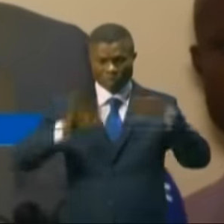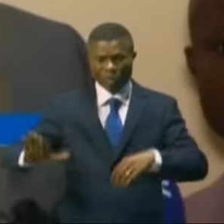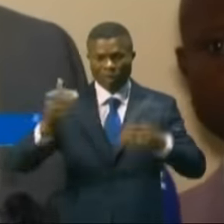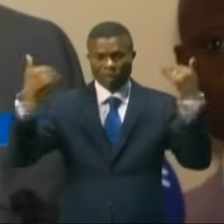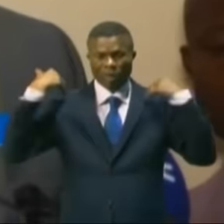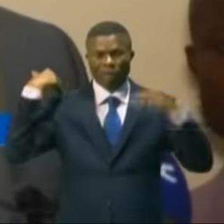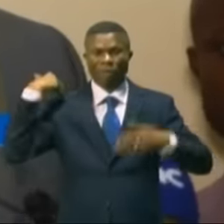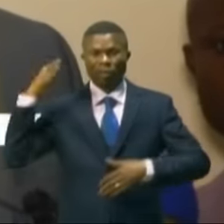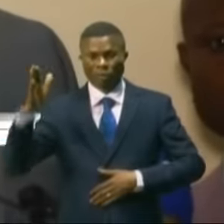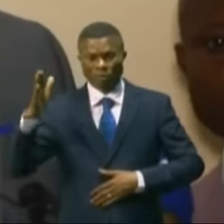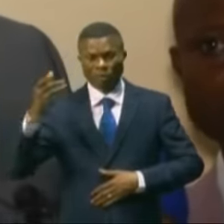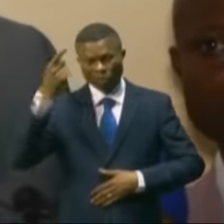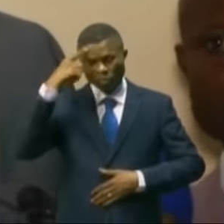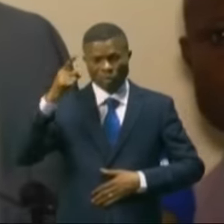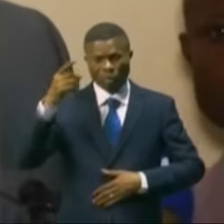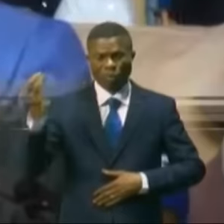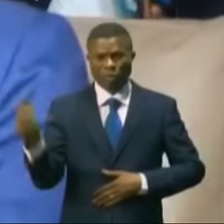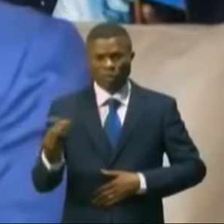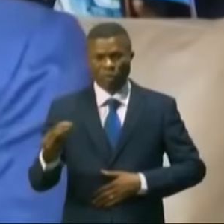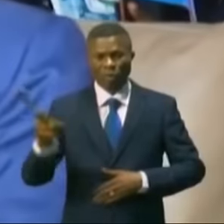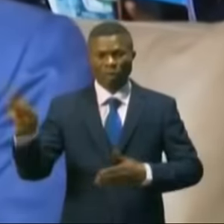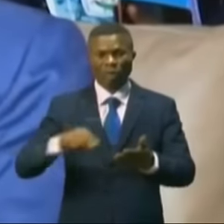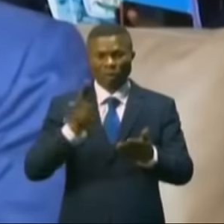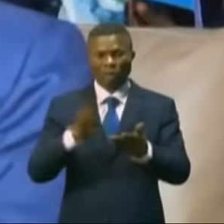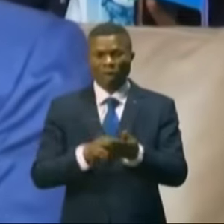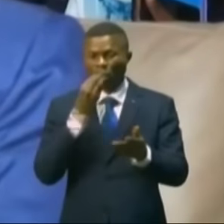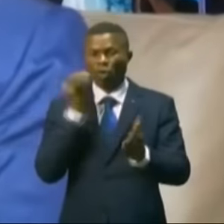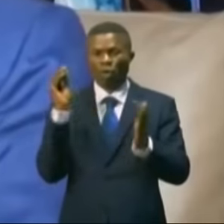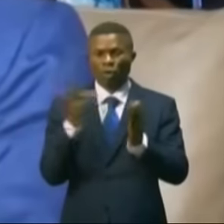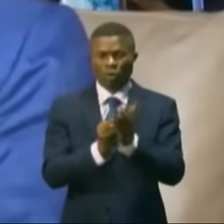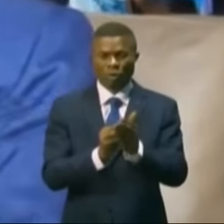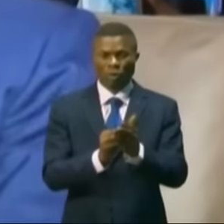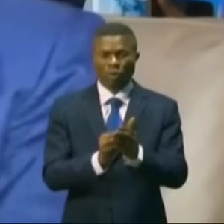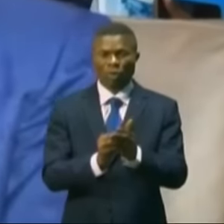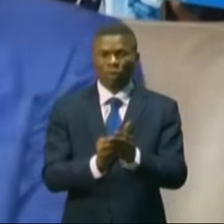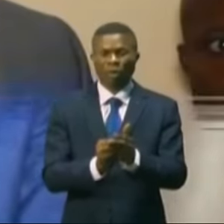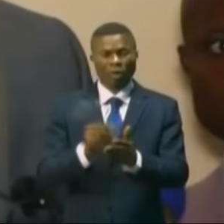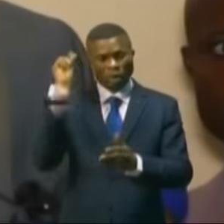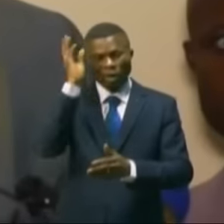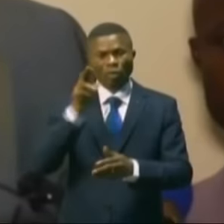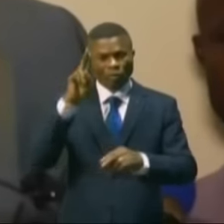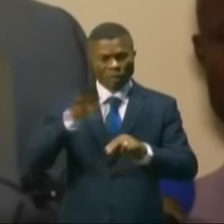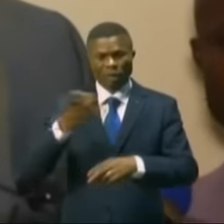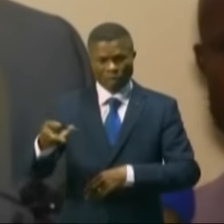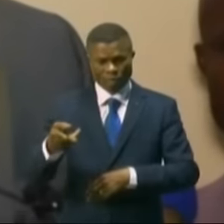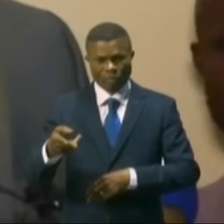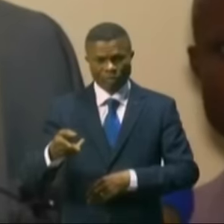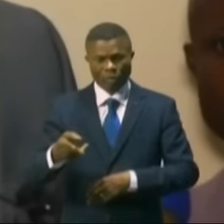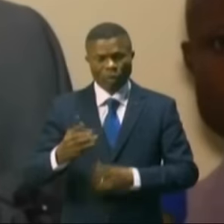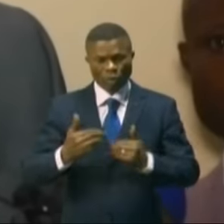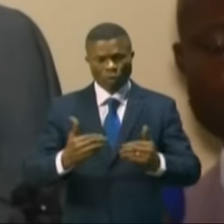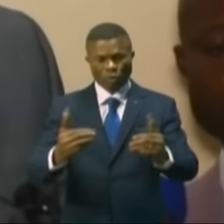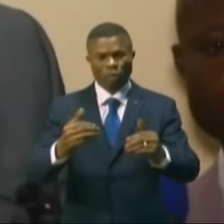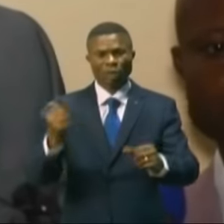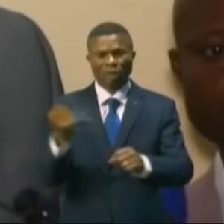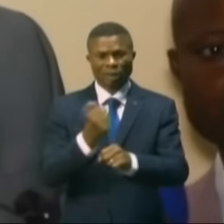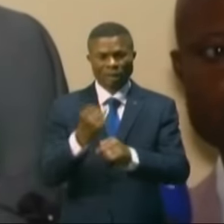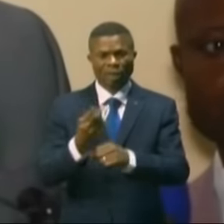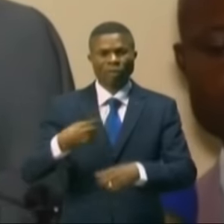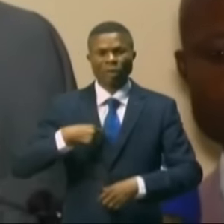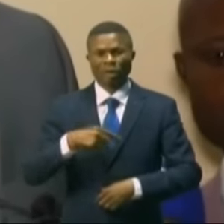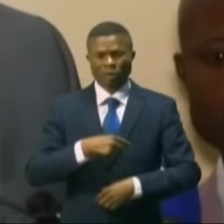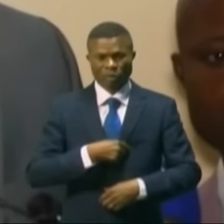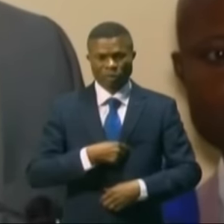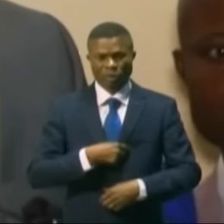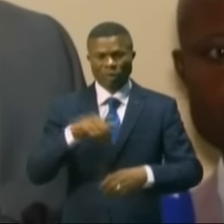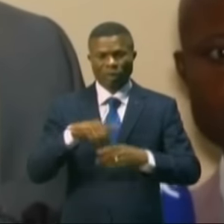l'État, pour avoir signé les ordonnances investissant les gouverneurs des provinces qui vont pouvoir nous accompagner dans